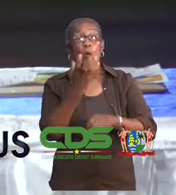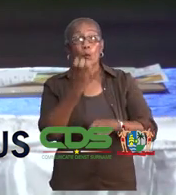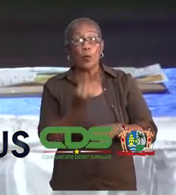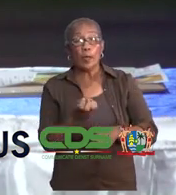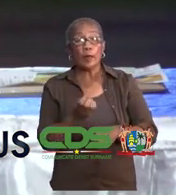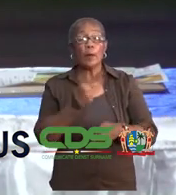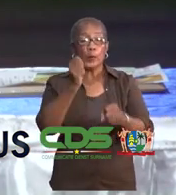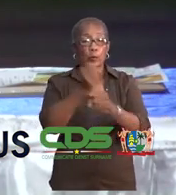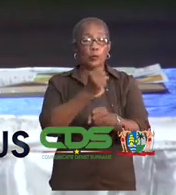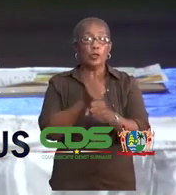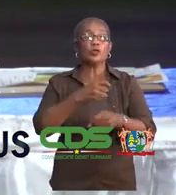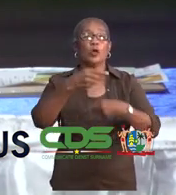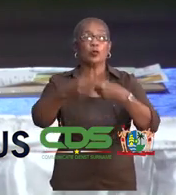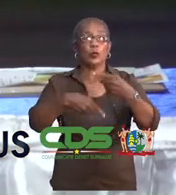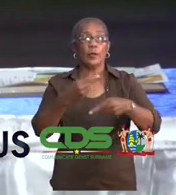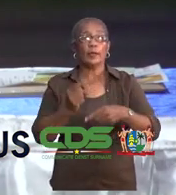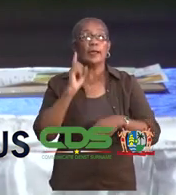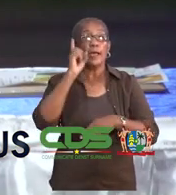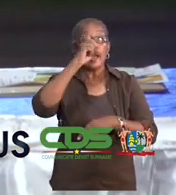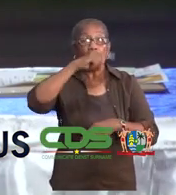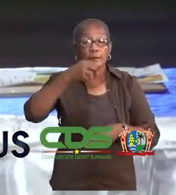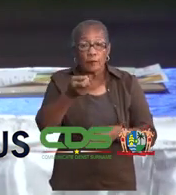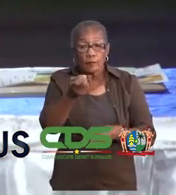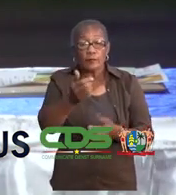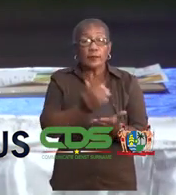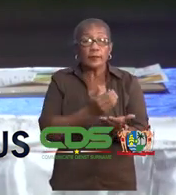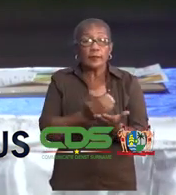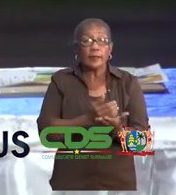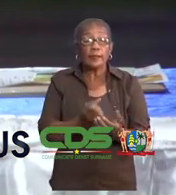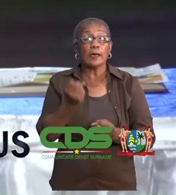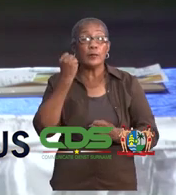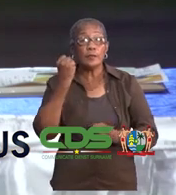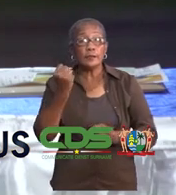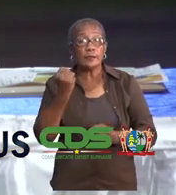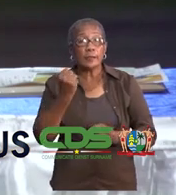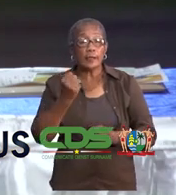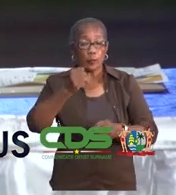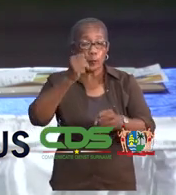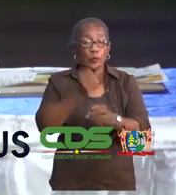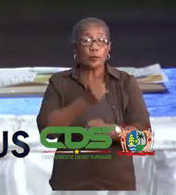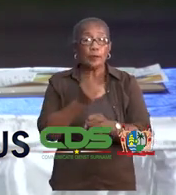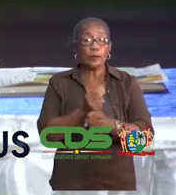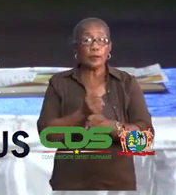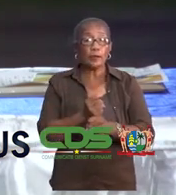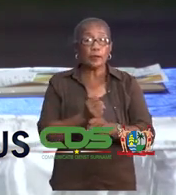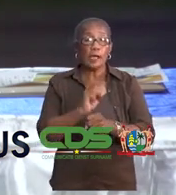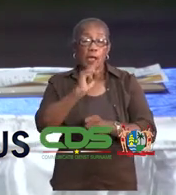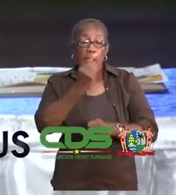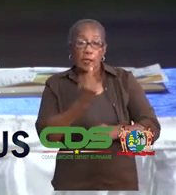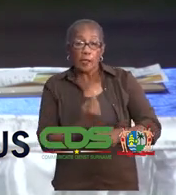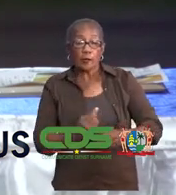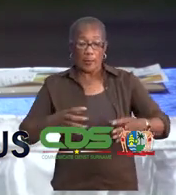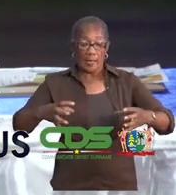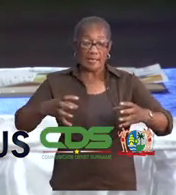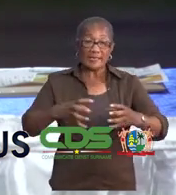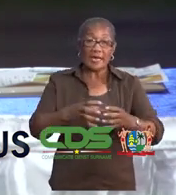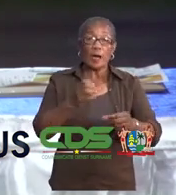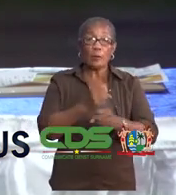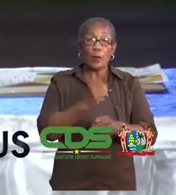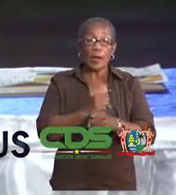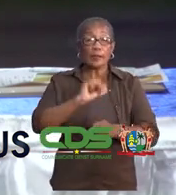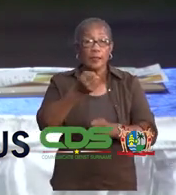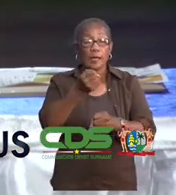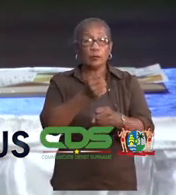ontwikkelt. Als je dus je verdiencapaciteit vergroot. Als je je productiviteit individueel en collectief kan doen